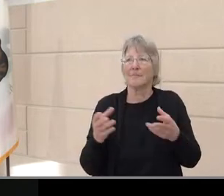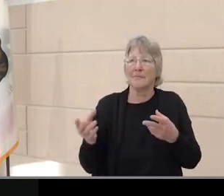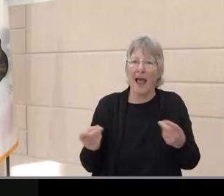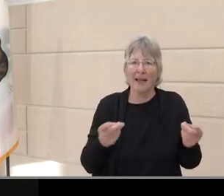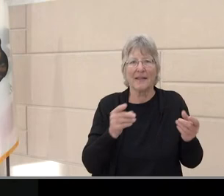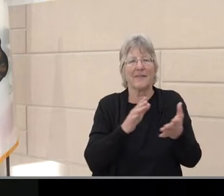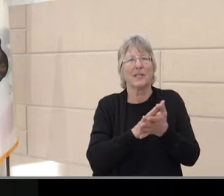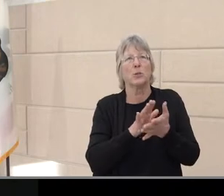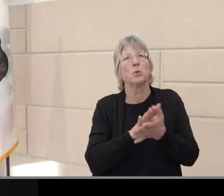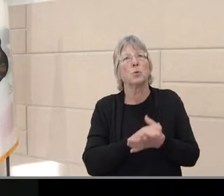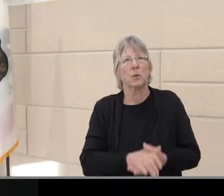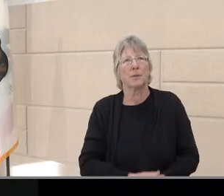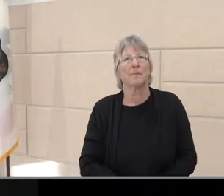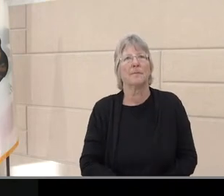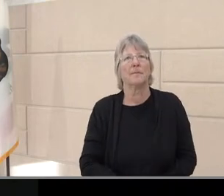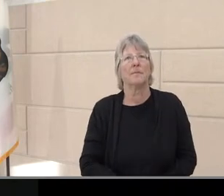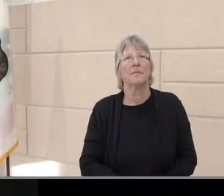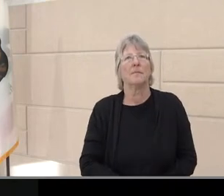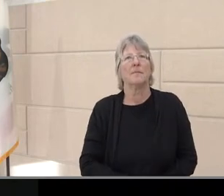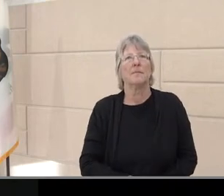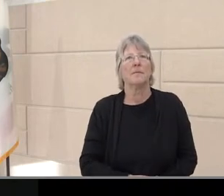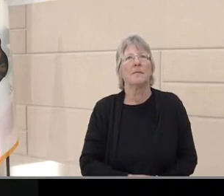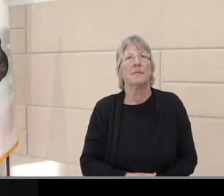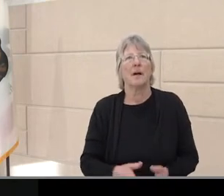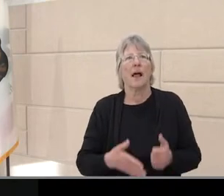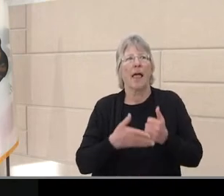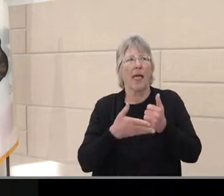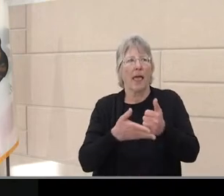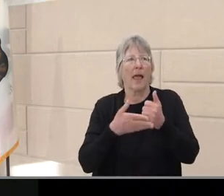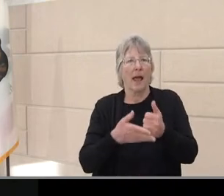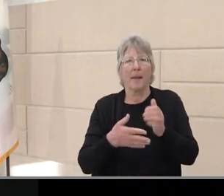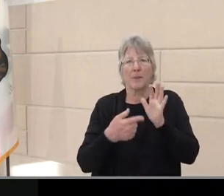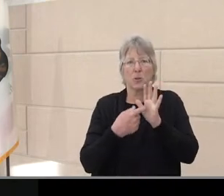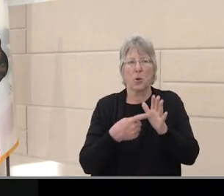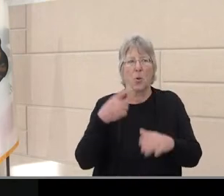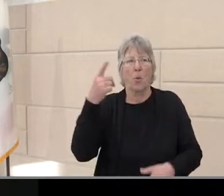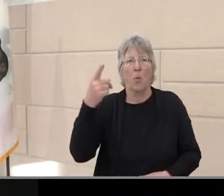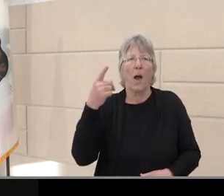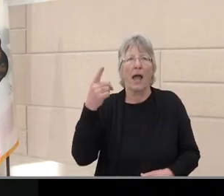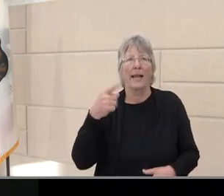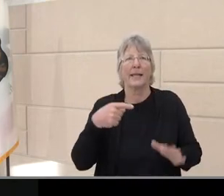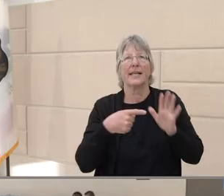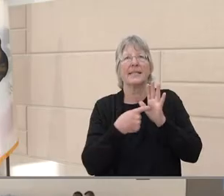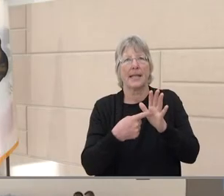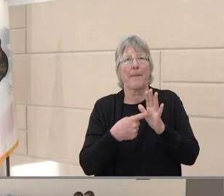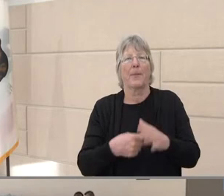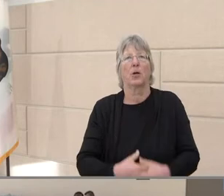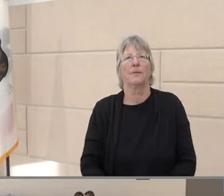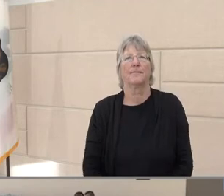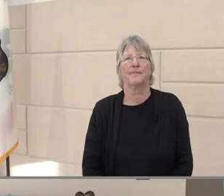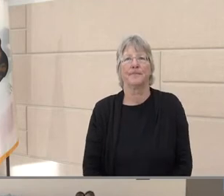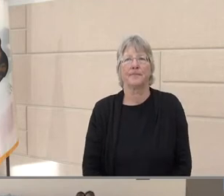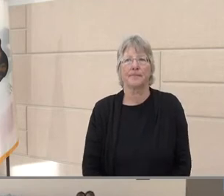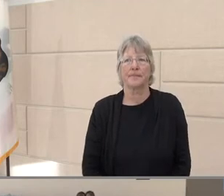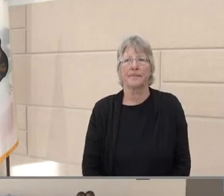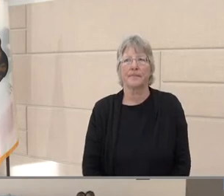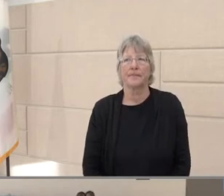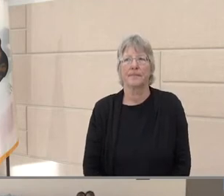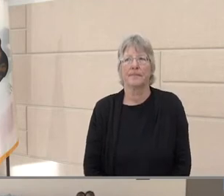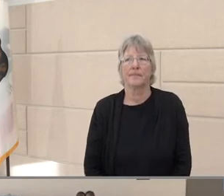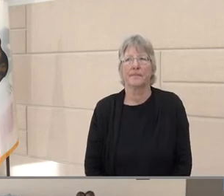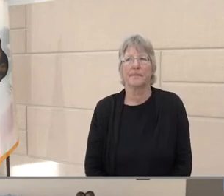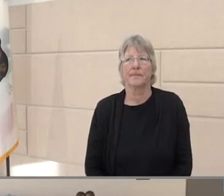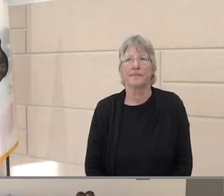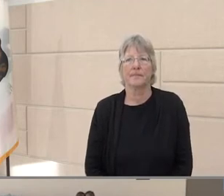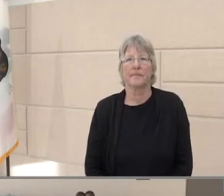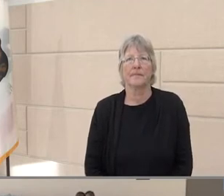ខ្សែប្រព័ន្ធទូរស័ព្ទហ្នឹងទៅដើម្បីបានទទួលជាជំនួយបកប្រែនេះគឺជាឧទាហរណ៍មួ